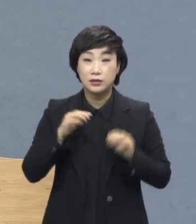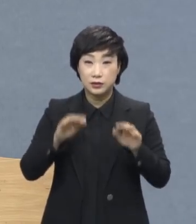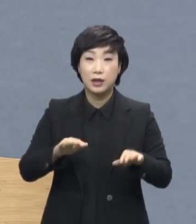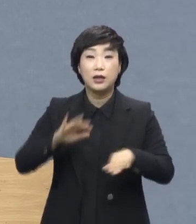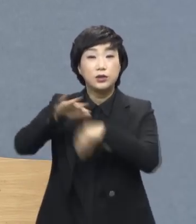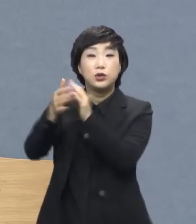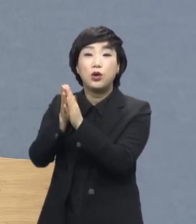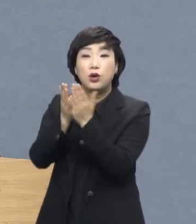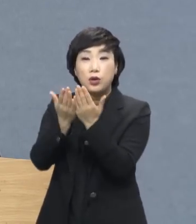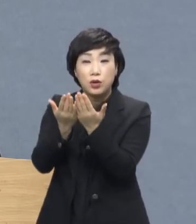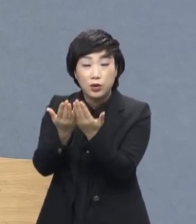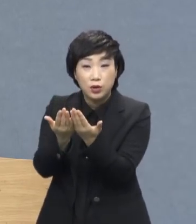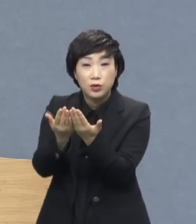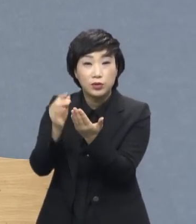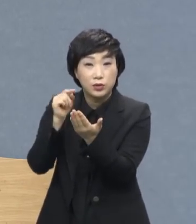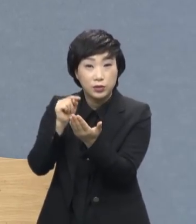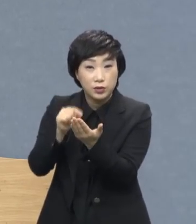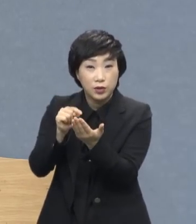성경에